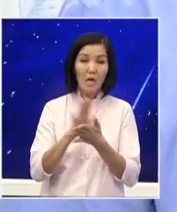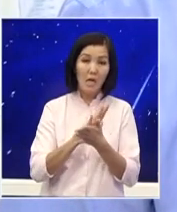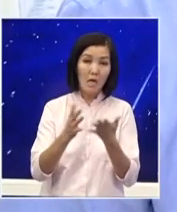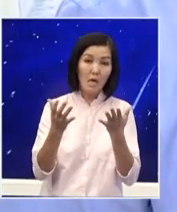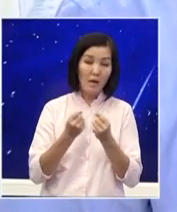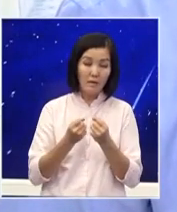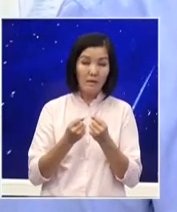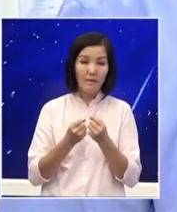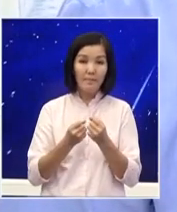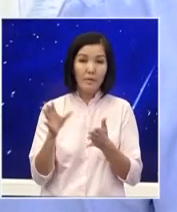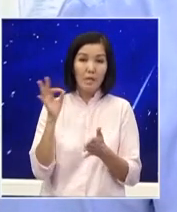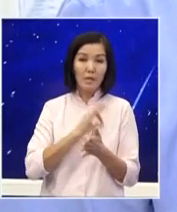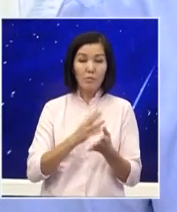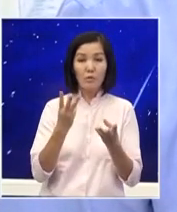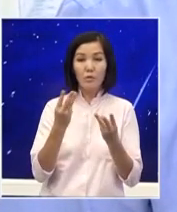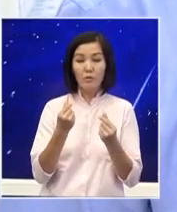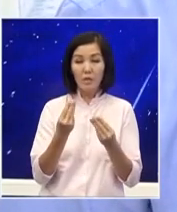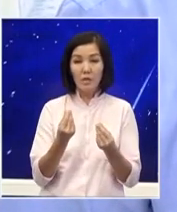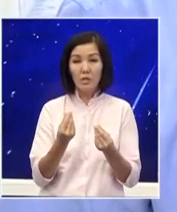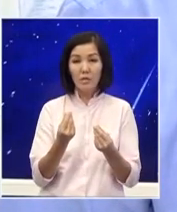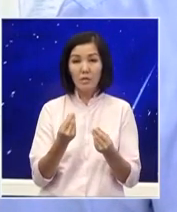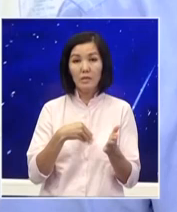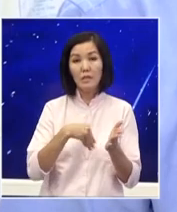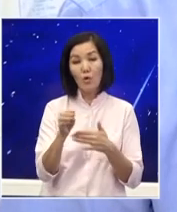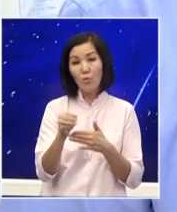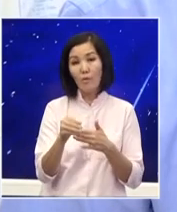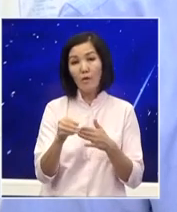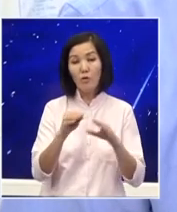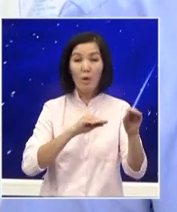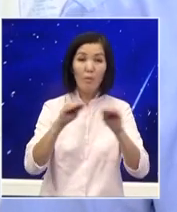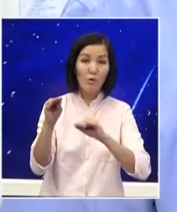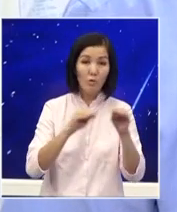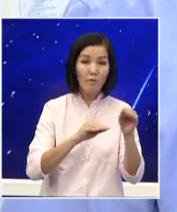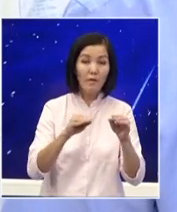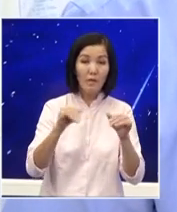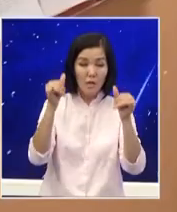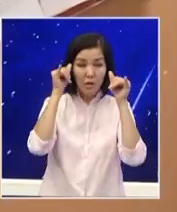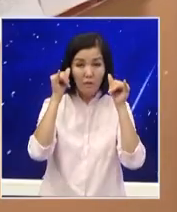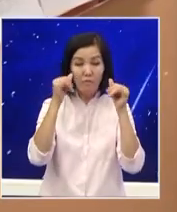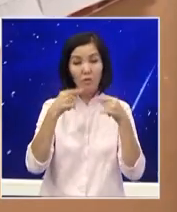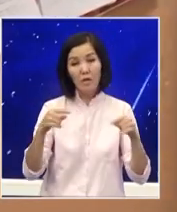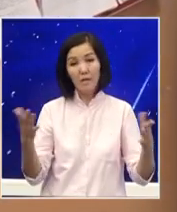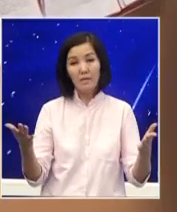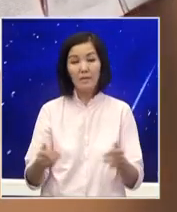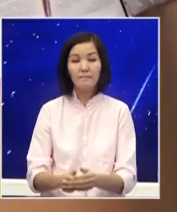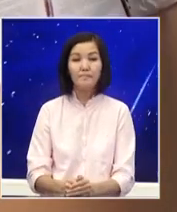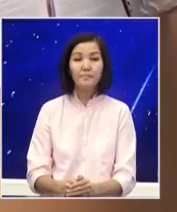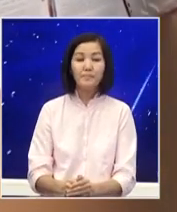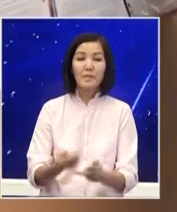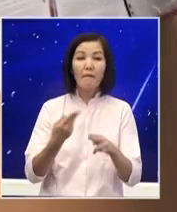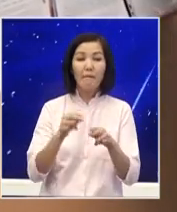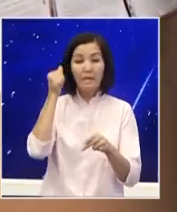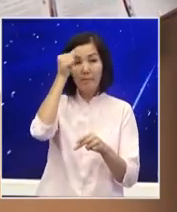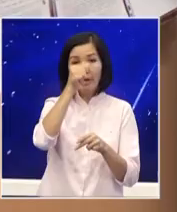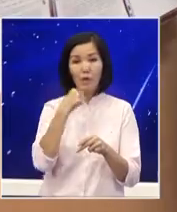используют там денежные средства закупают оборудованию там животных птиц к слову с начала текущего года виски